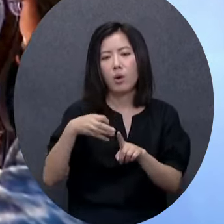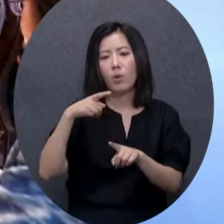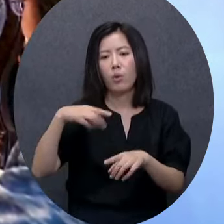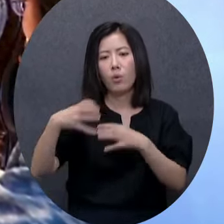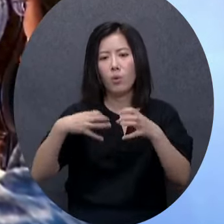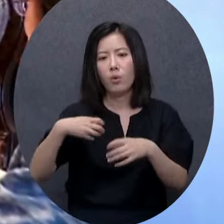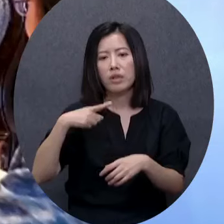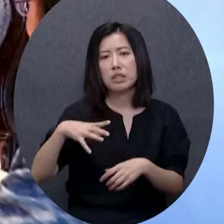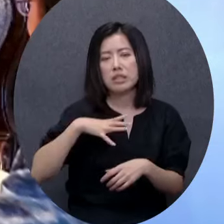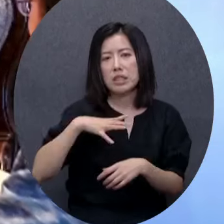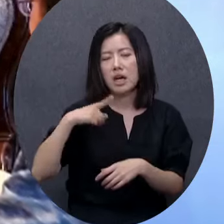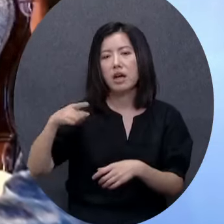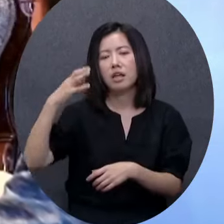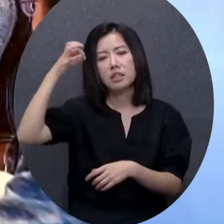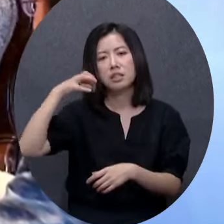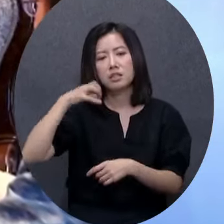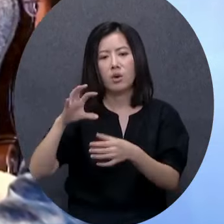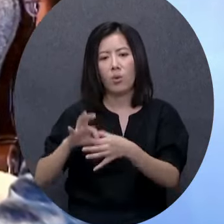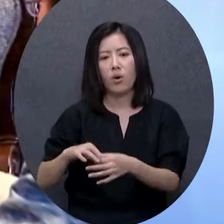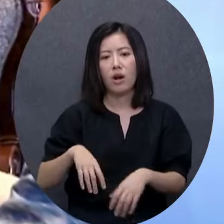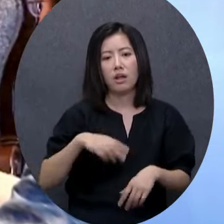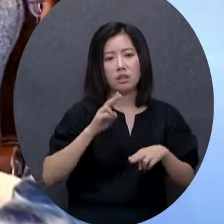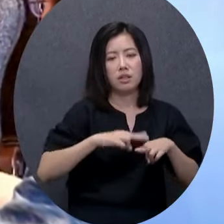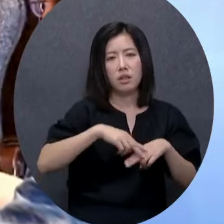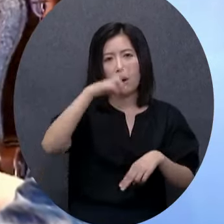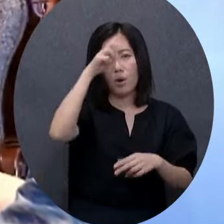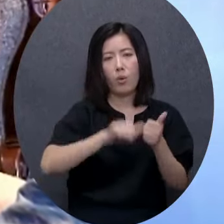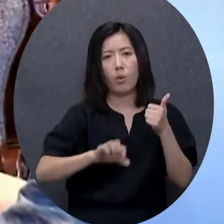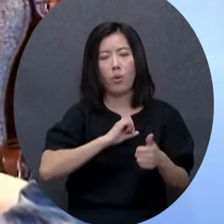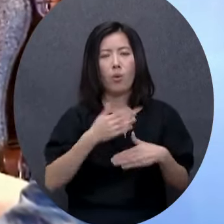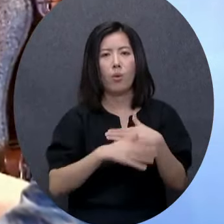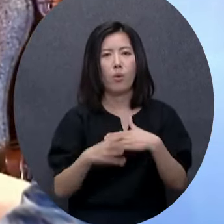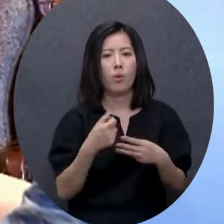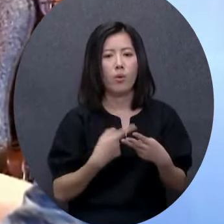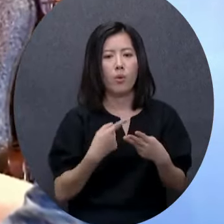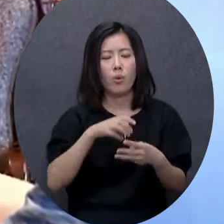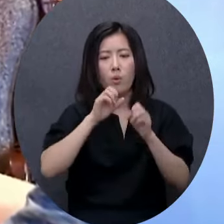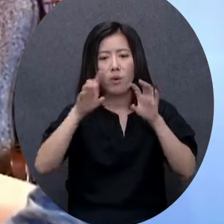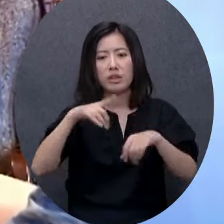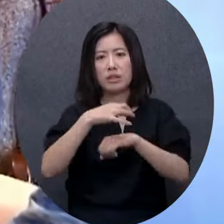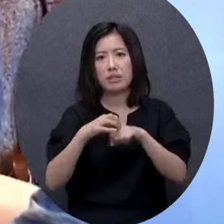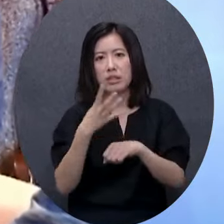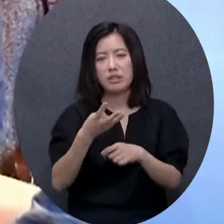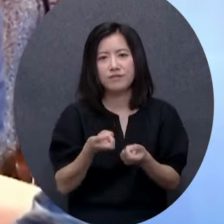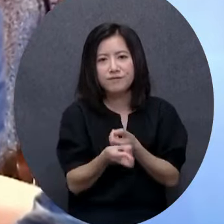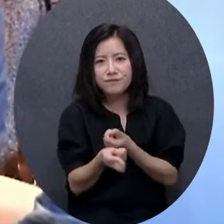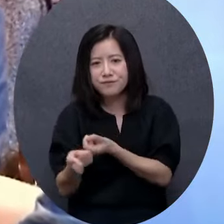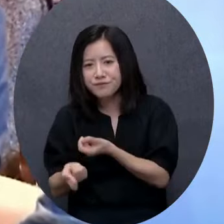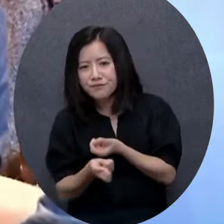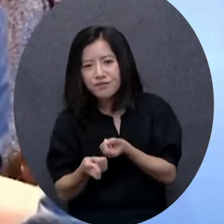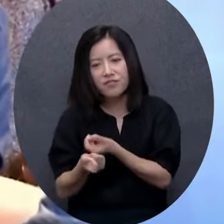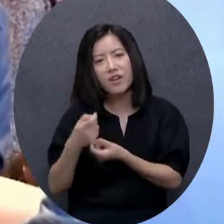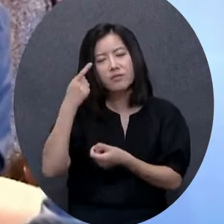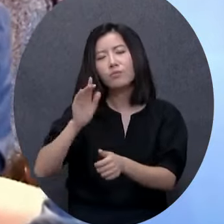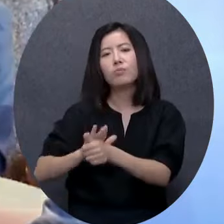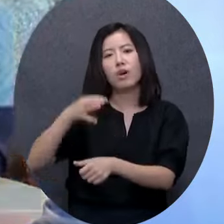勢。中共中央政治局委員、外長王毅話：與會嘅四個國家比鄰而居，都希望協助緬